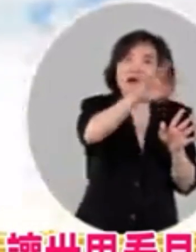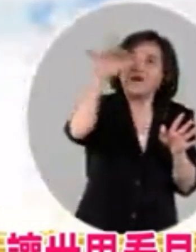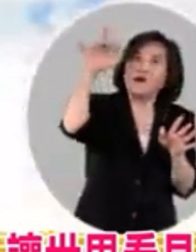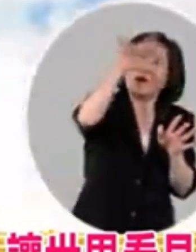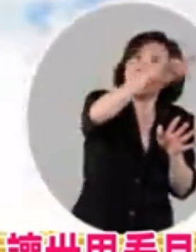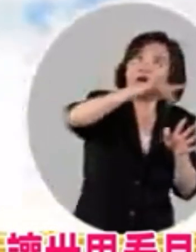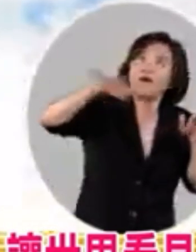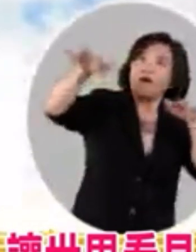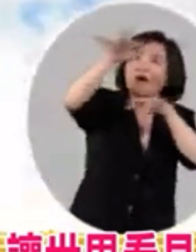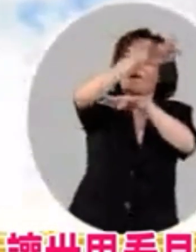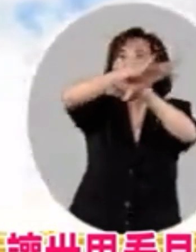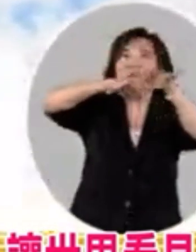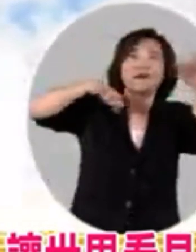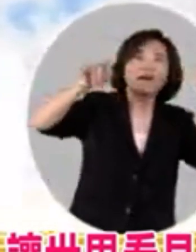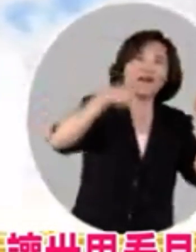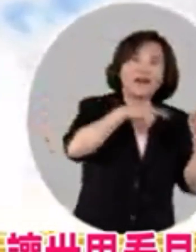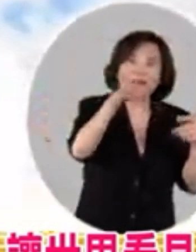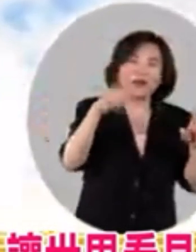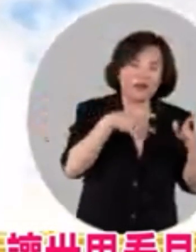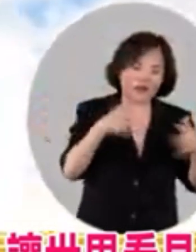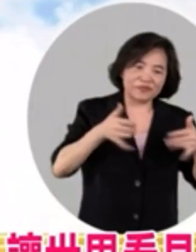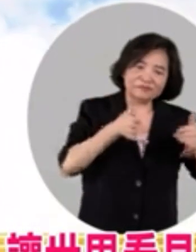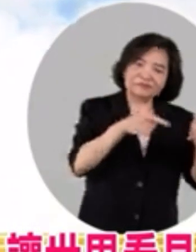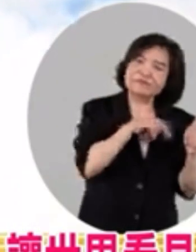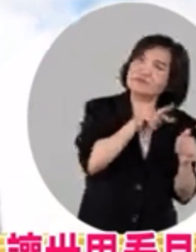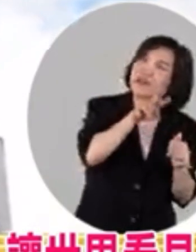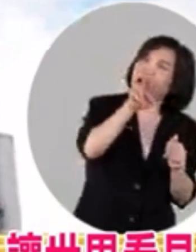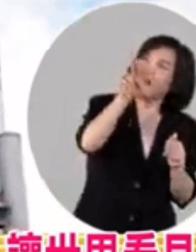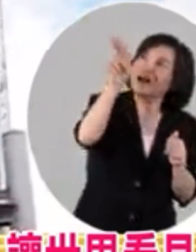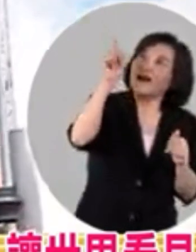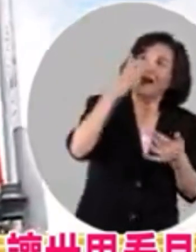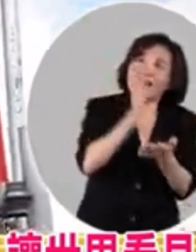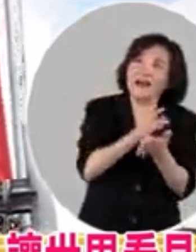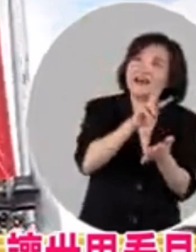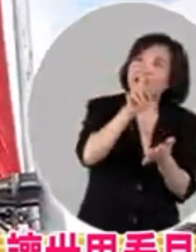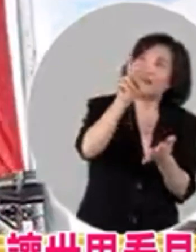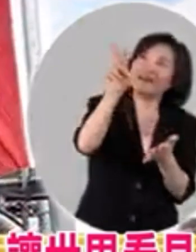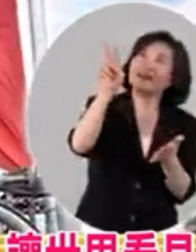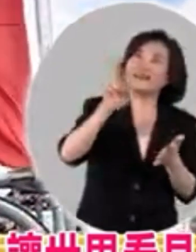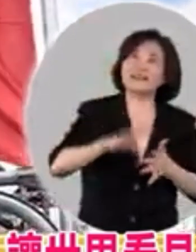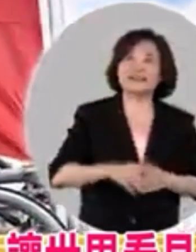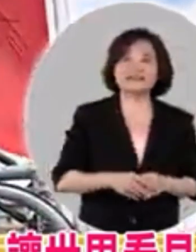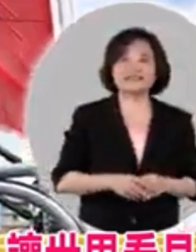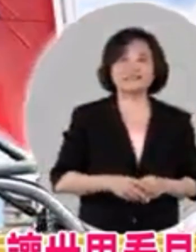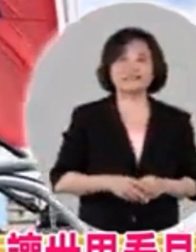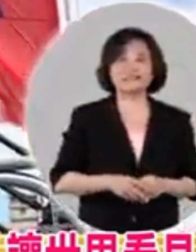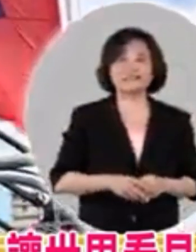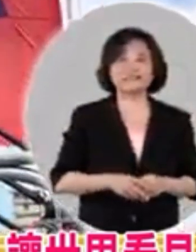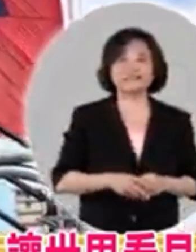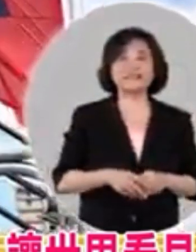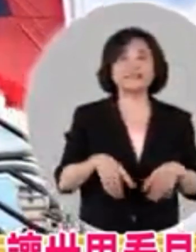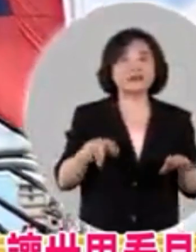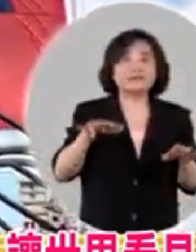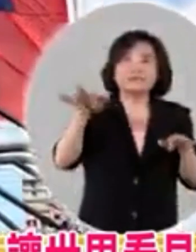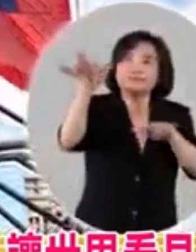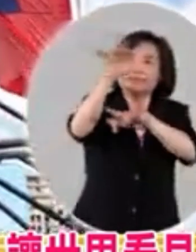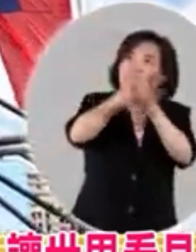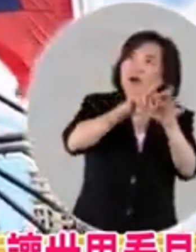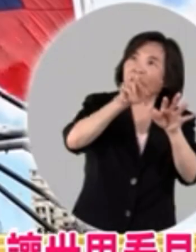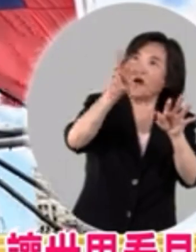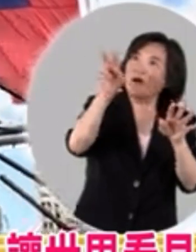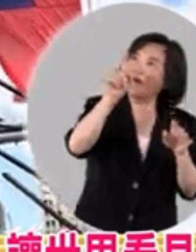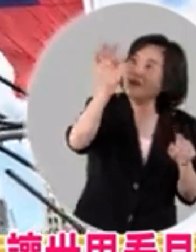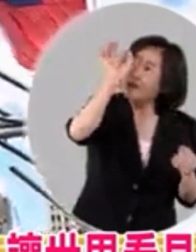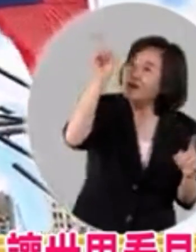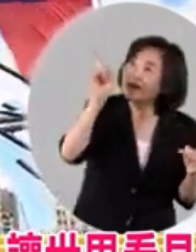候，很多路上的行人会停下脚步抬头看，他们在看